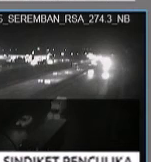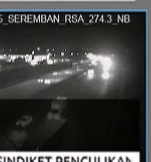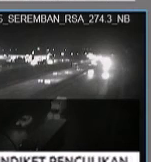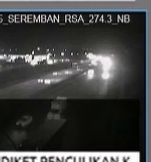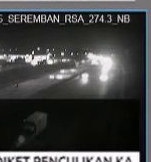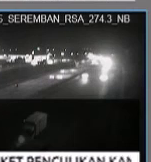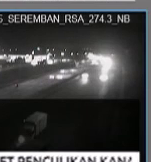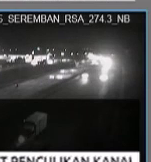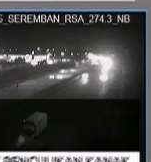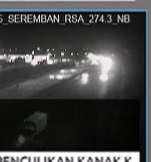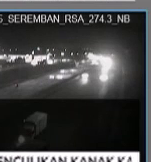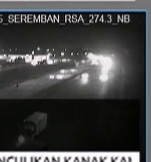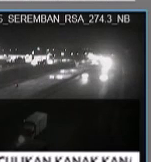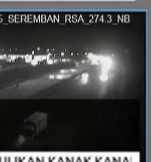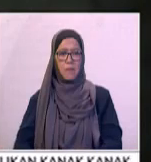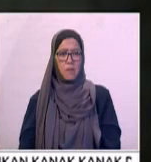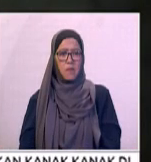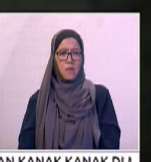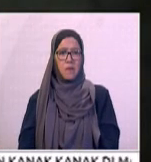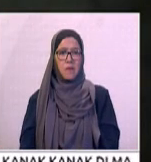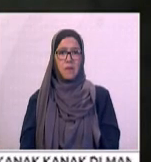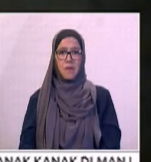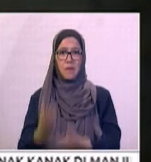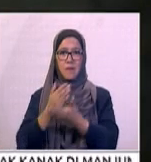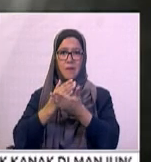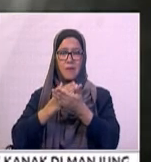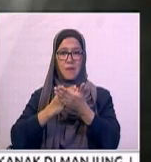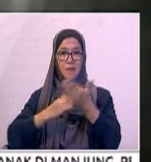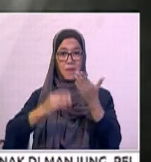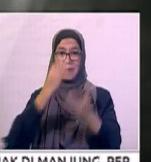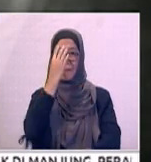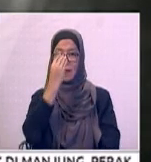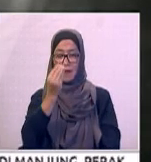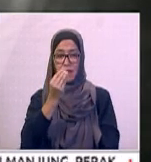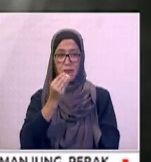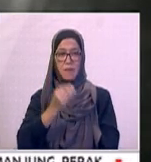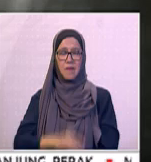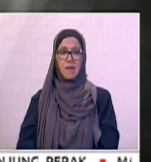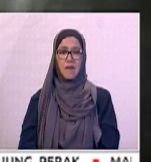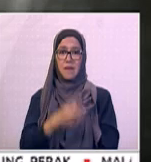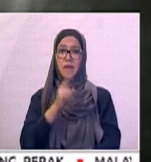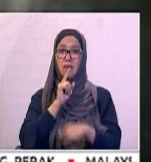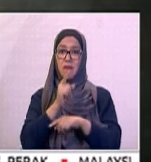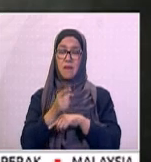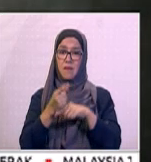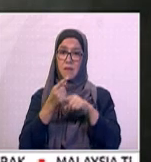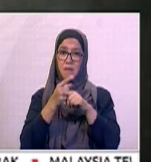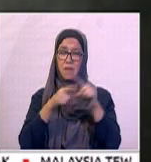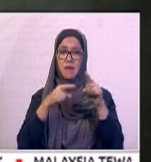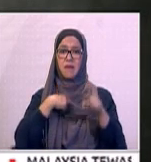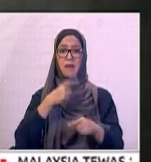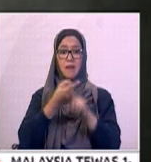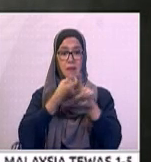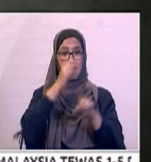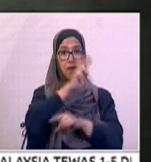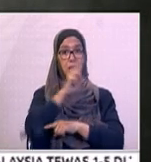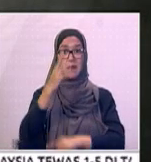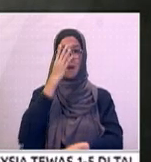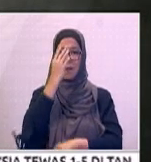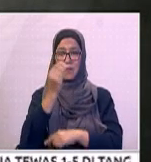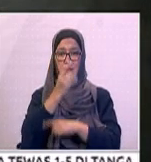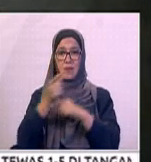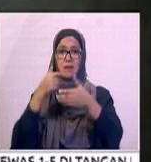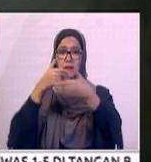sekitar Seremban, kilometer 274.3, trafik kembali lancar dari RNR Seremban menuju ke Bandar